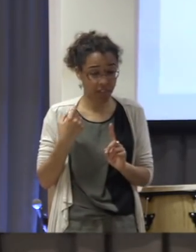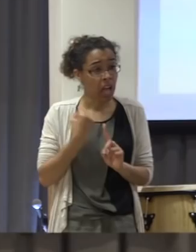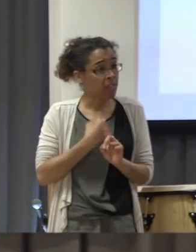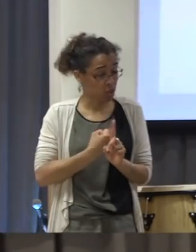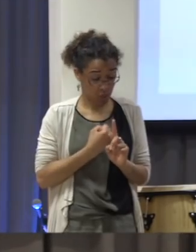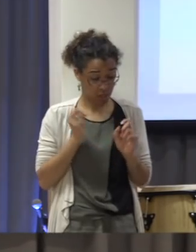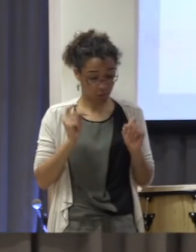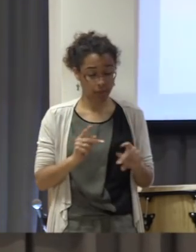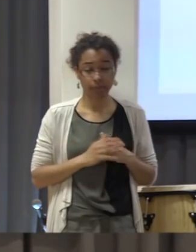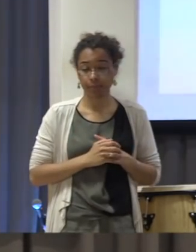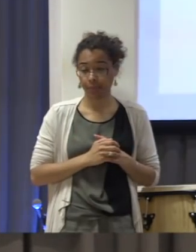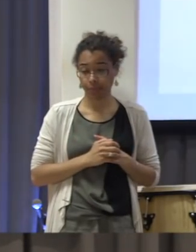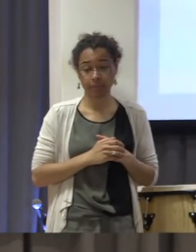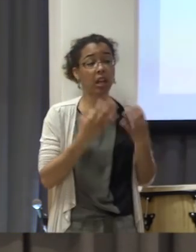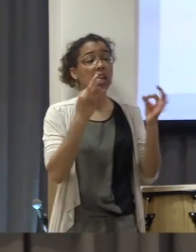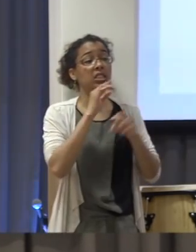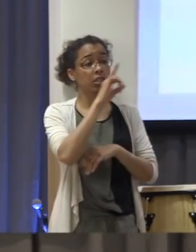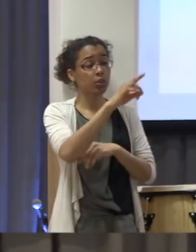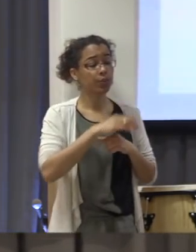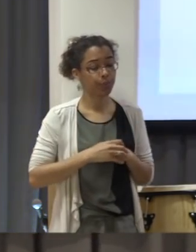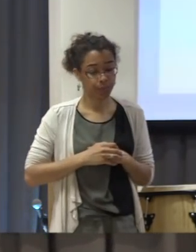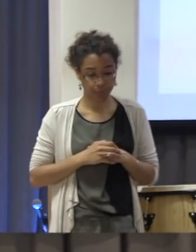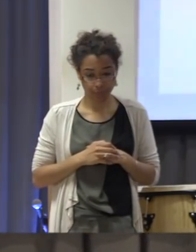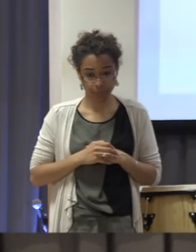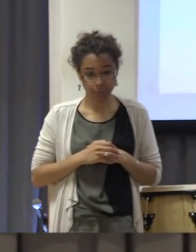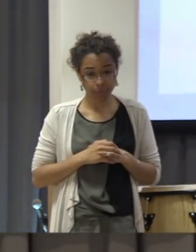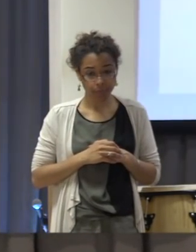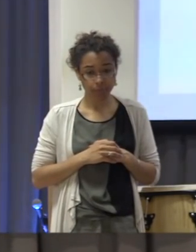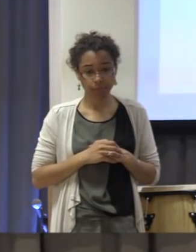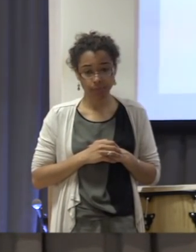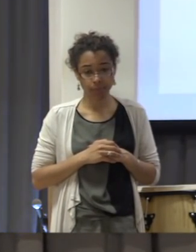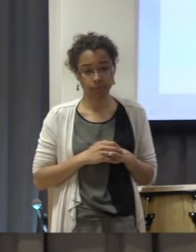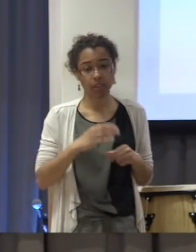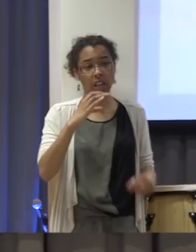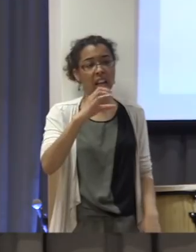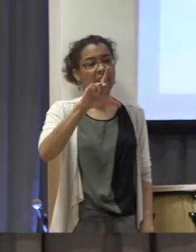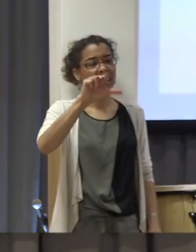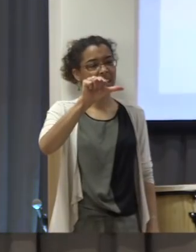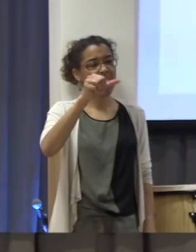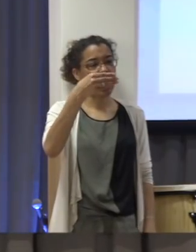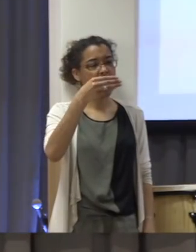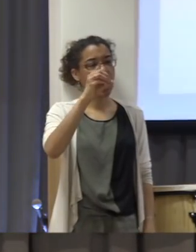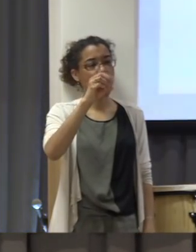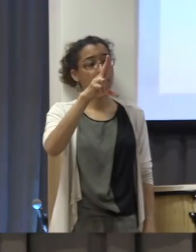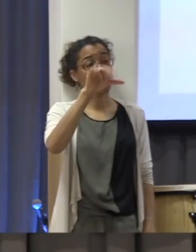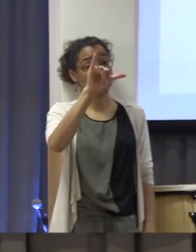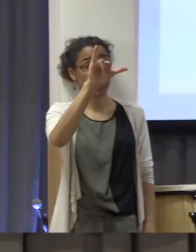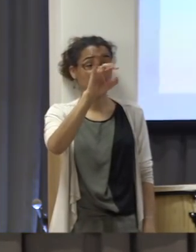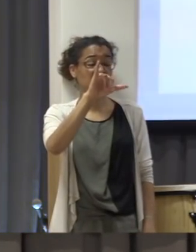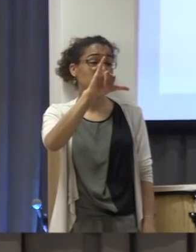infections et tout ça. 10 jours. Du clamoxyl, c'est pas beaucoup, amoxicilline. 10 jours